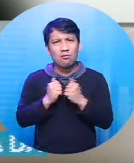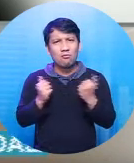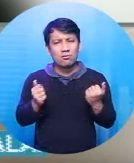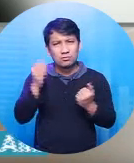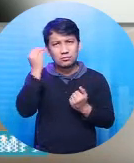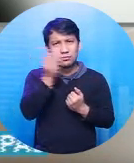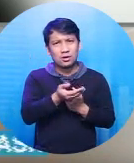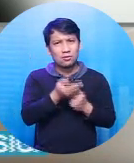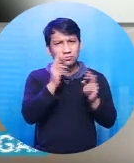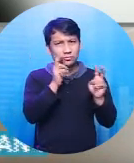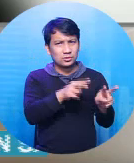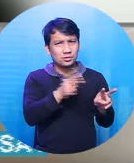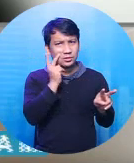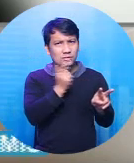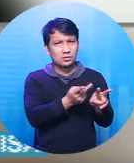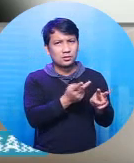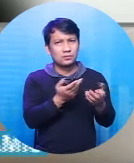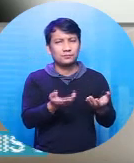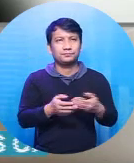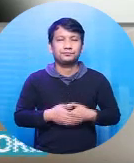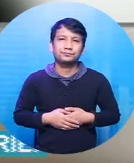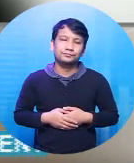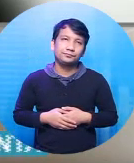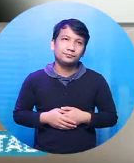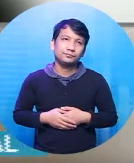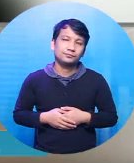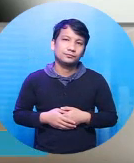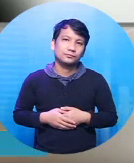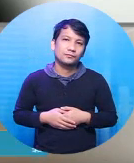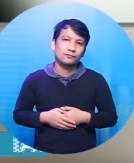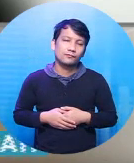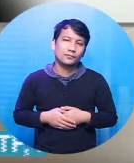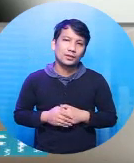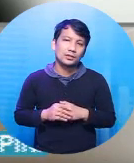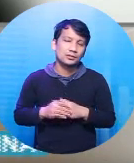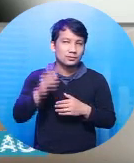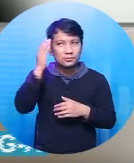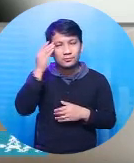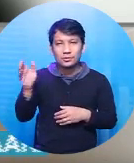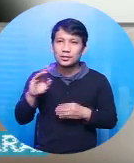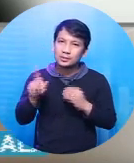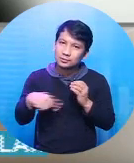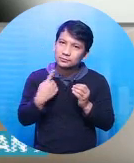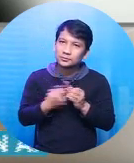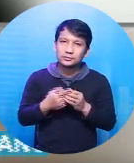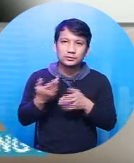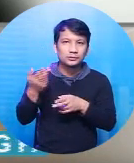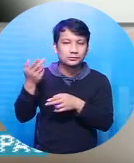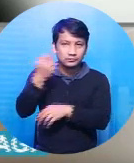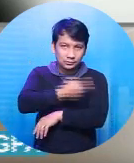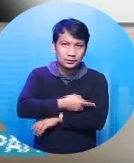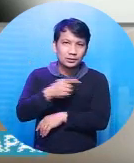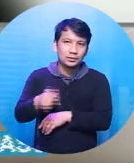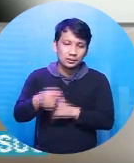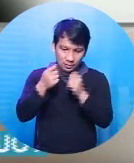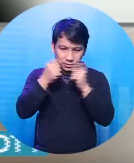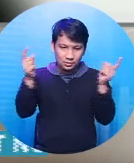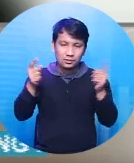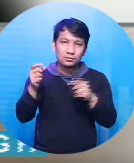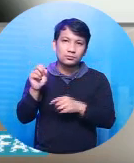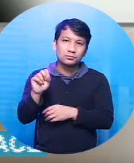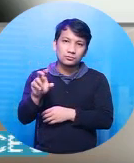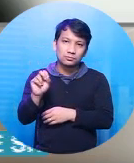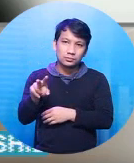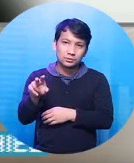niyo po nahuli. Hindi ko po rin masabi kung bakit nung araw na yun, nagising ako ng madaling